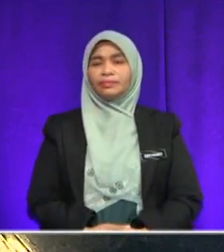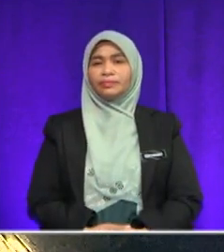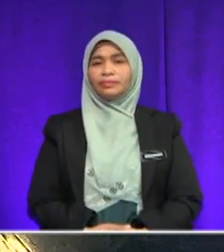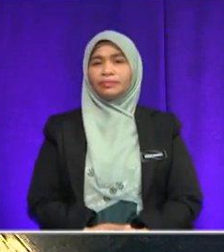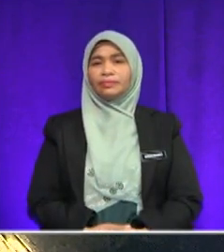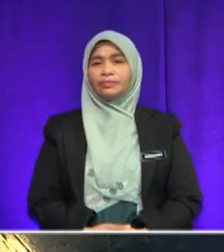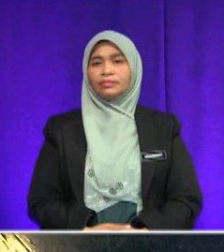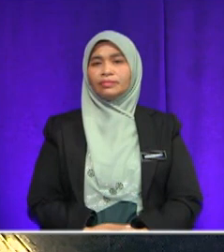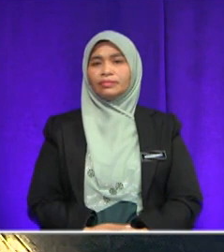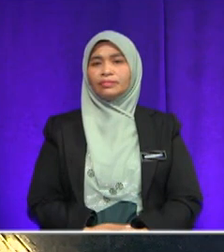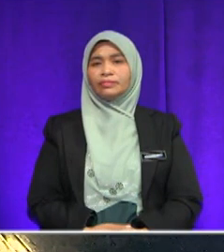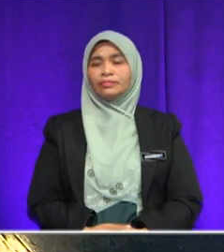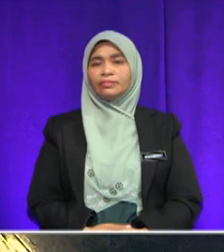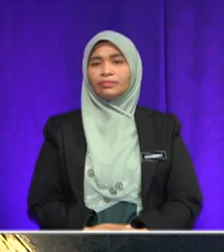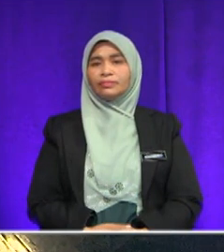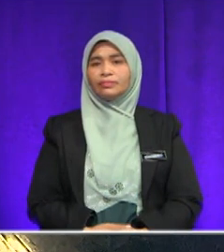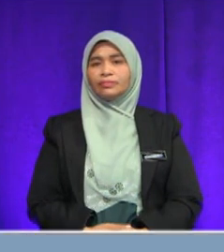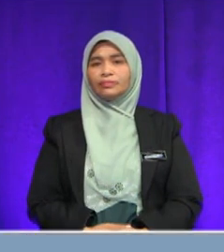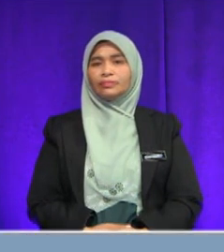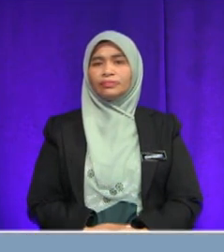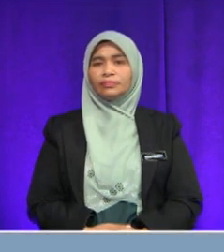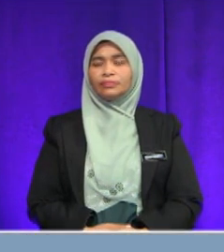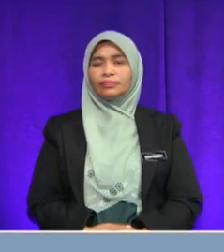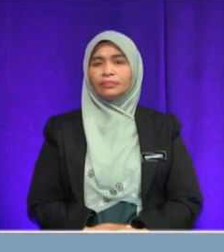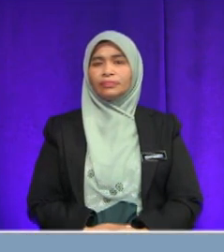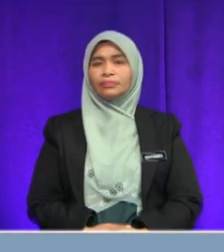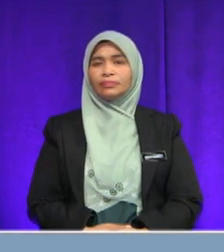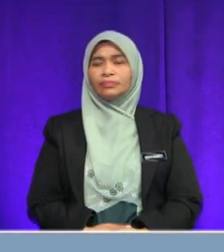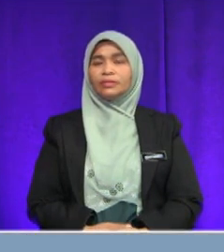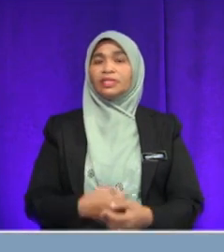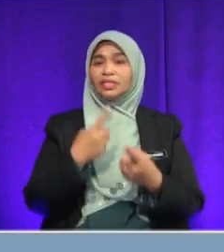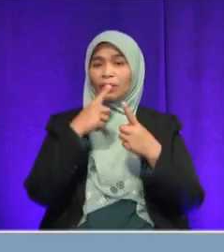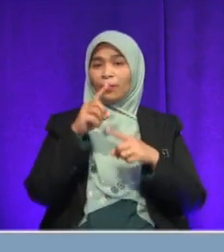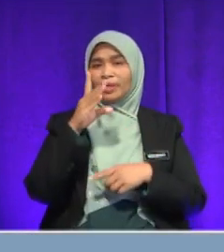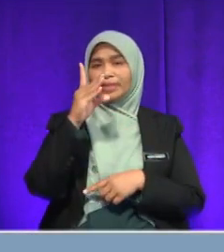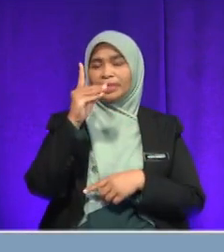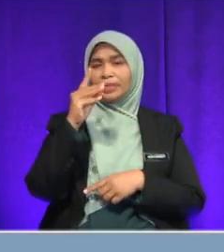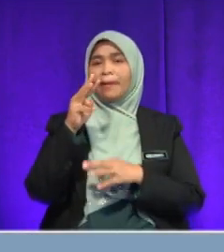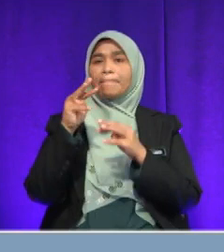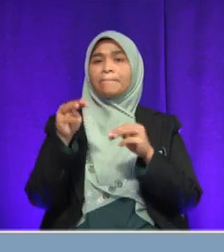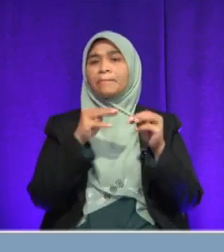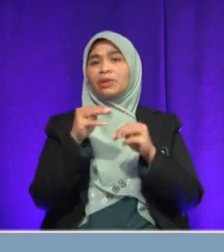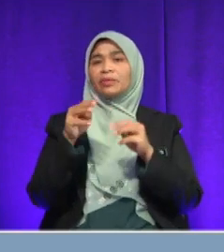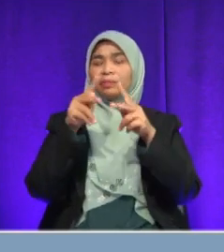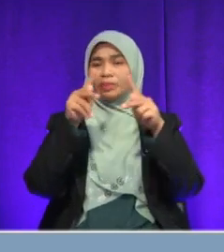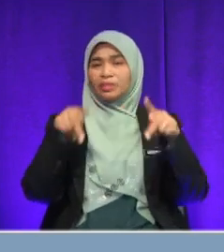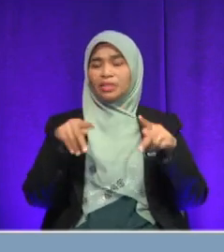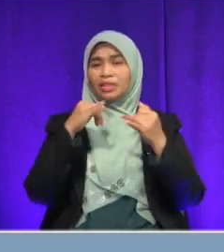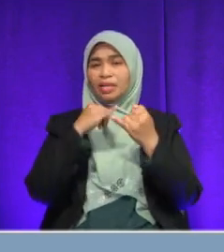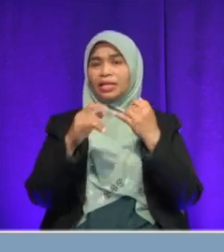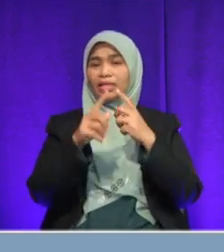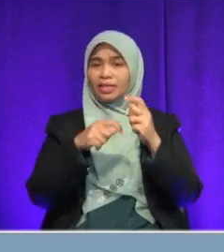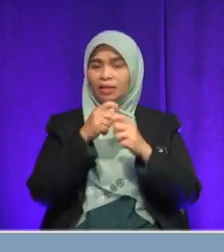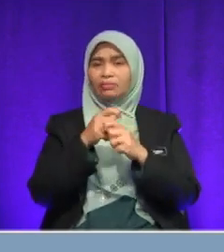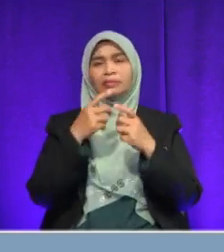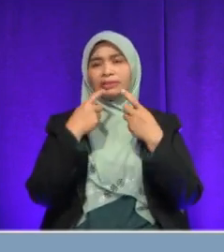Aifah nak cuba. Okey, Aifah silakan. Jawapan dia D, musim peperiksaan akhir tahun telah tamat.